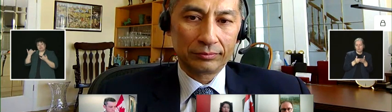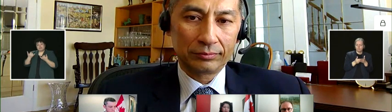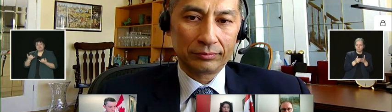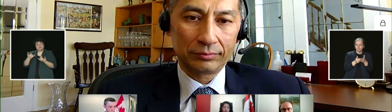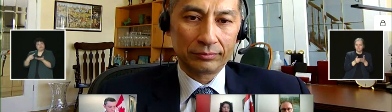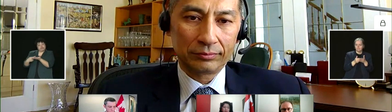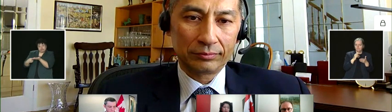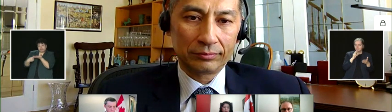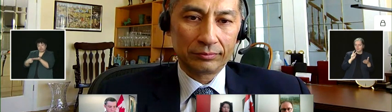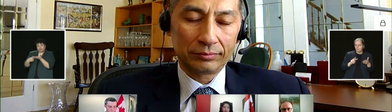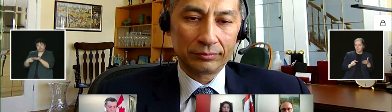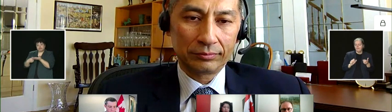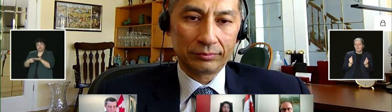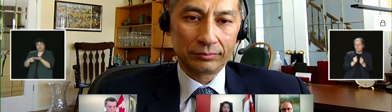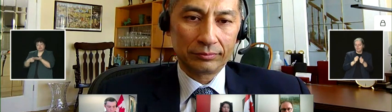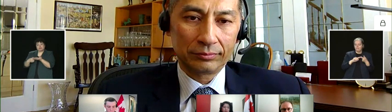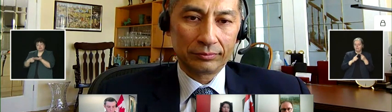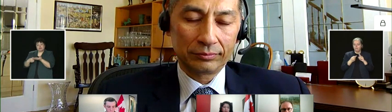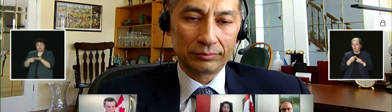collègues